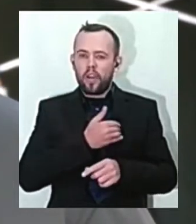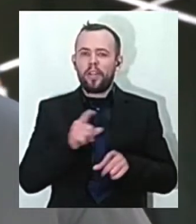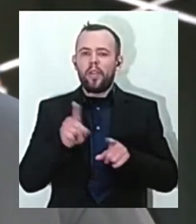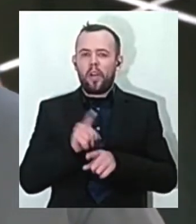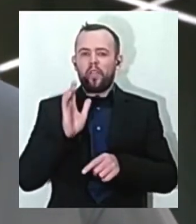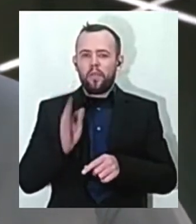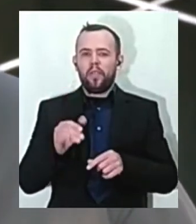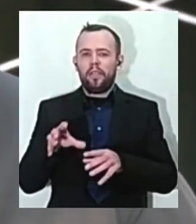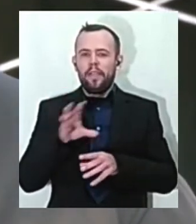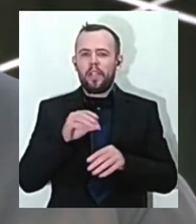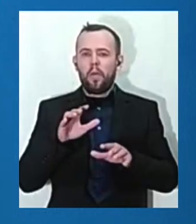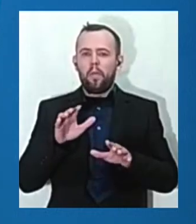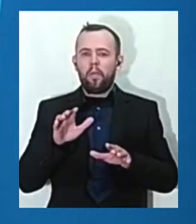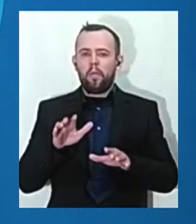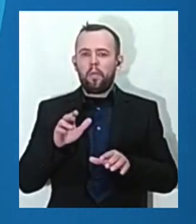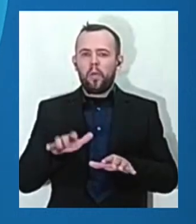пункти розгорнуті.